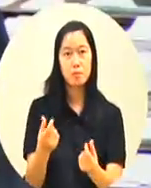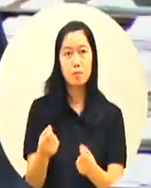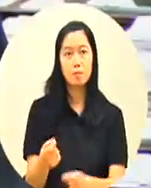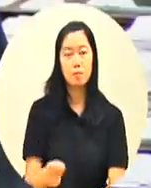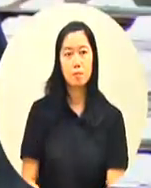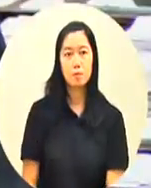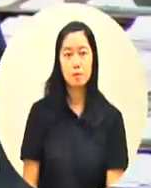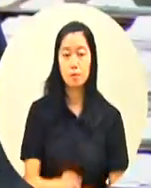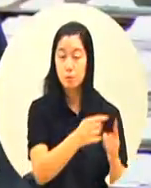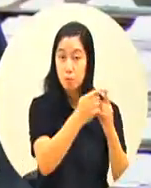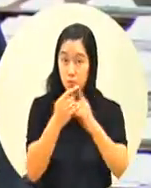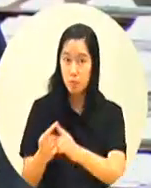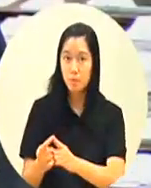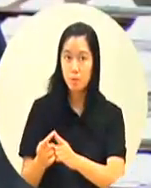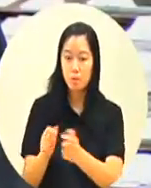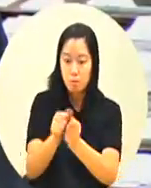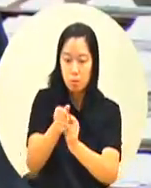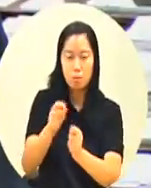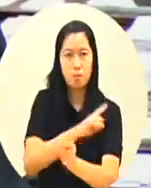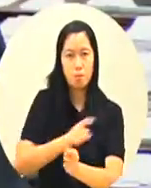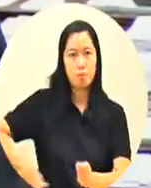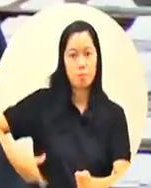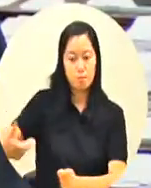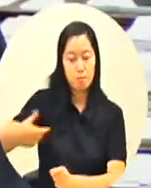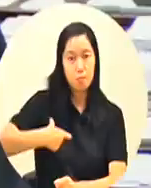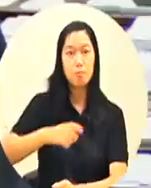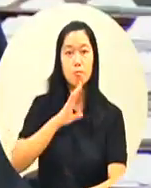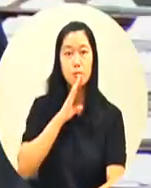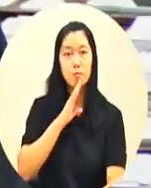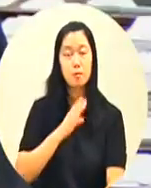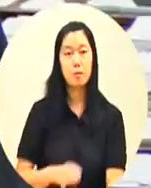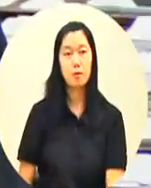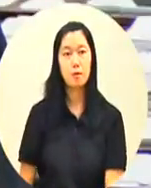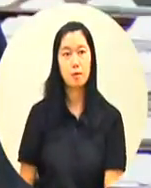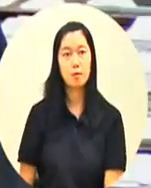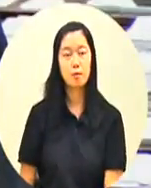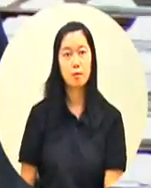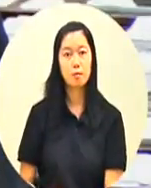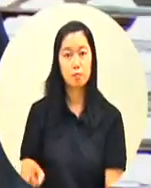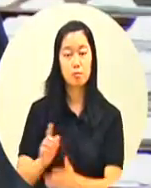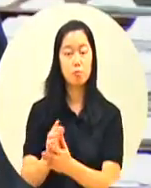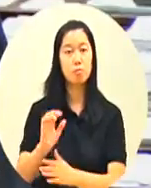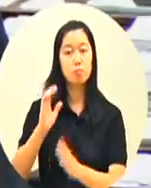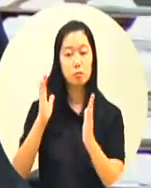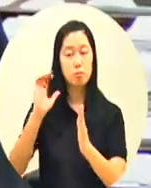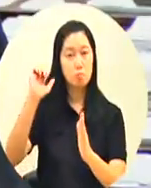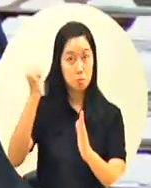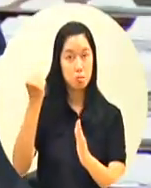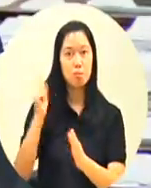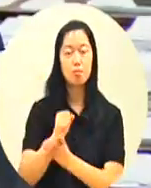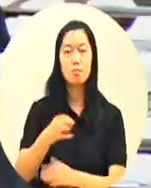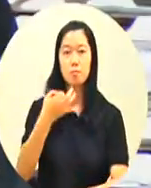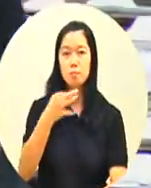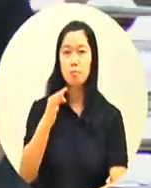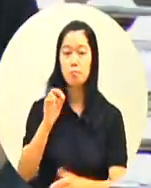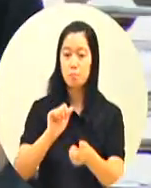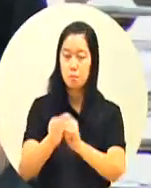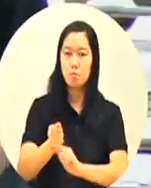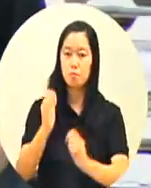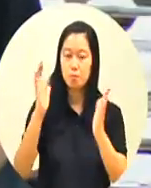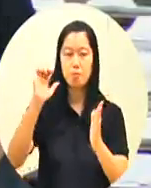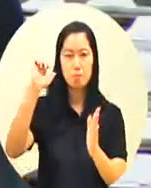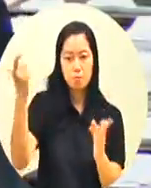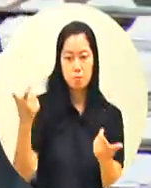是来了之后税金就要在这边缴。我觉得这个是合乎正义，是合乎财税正义的，这样才是对的啦